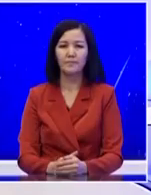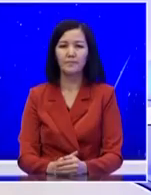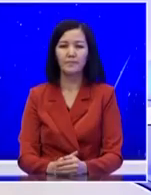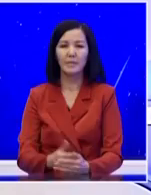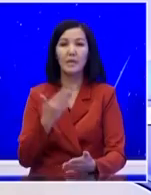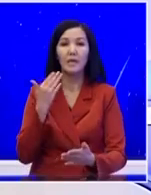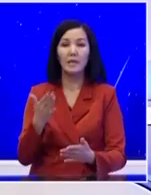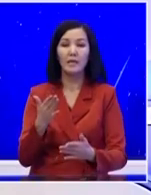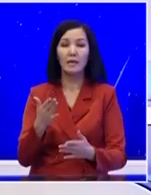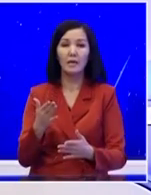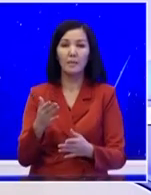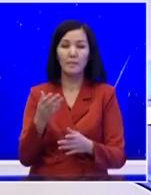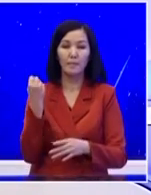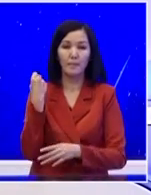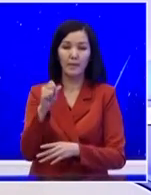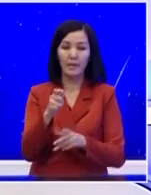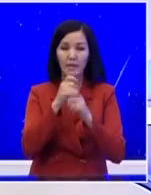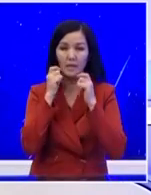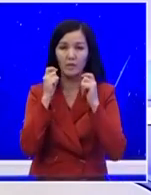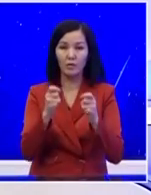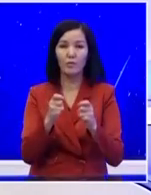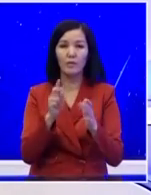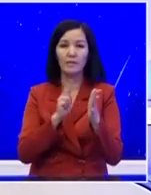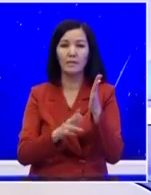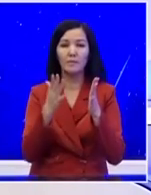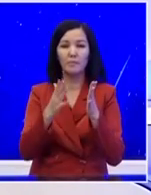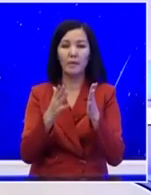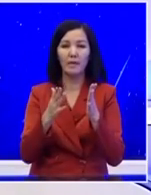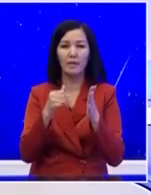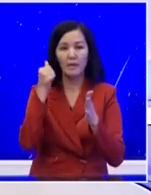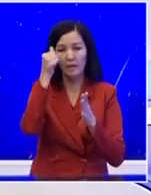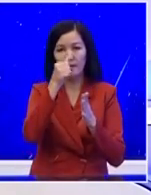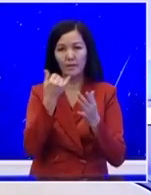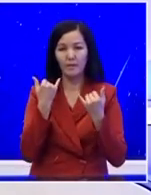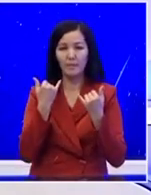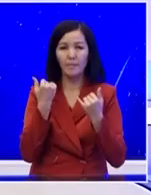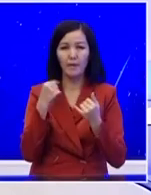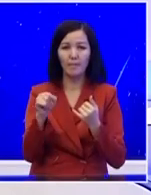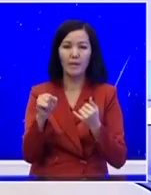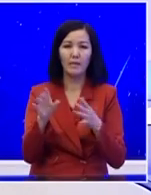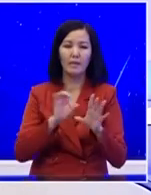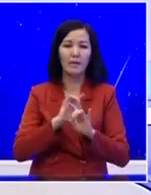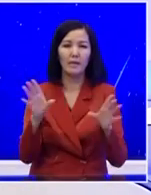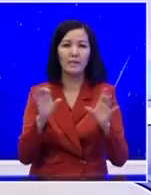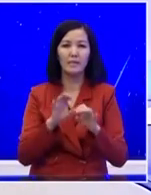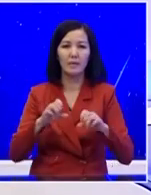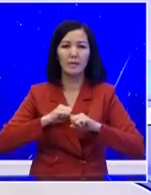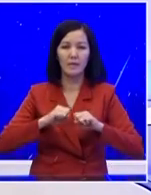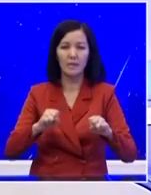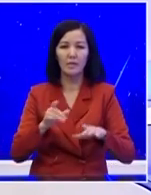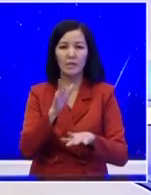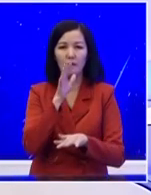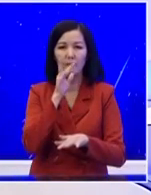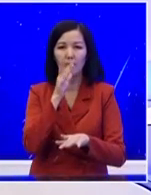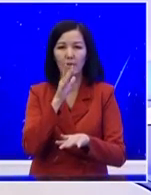Их руками ковалась Великая Победа. В преддверии 75-й годовщины Победы мы расскажем и о том страшном и героическом